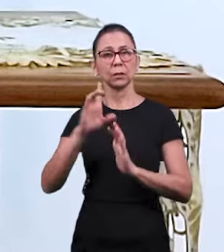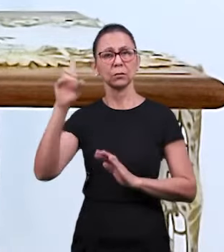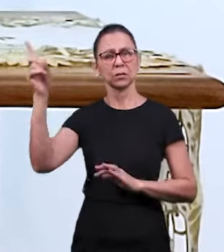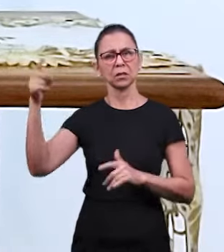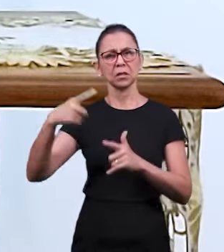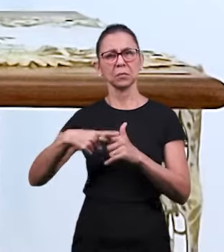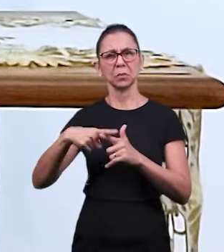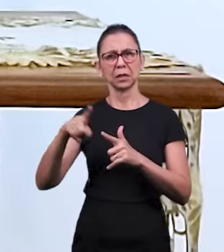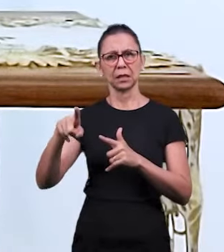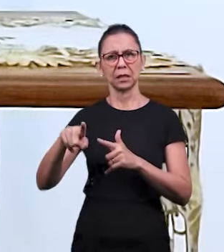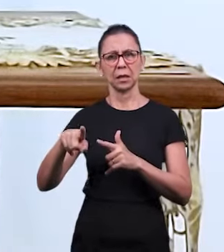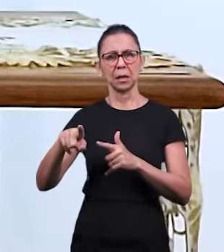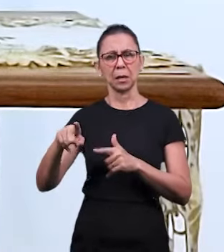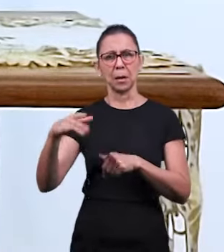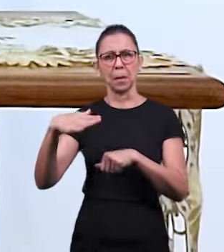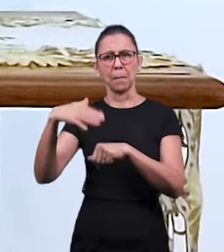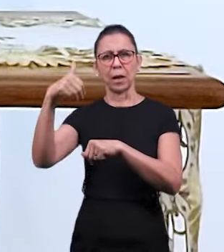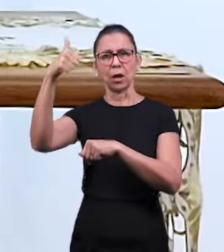который желал